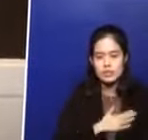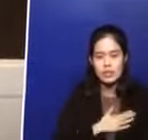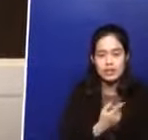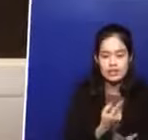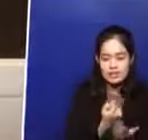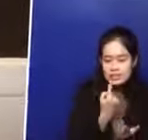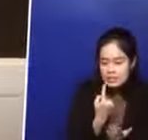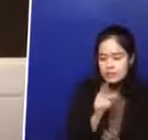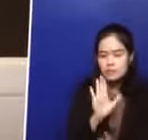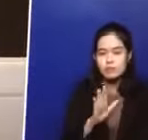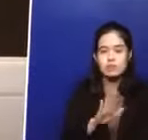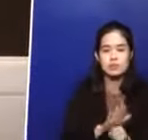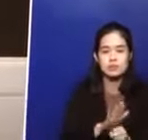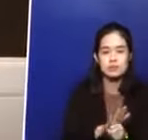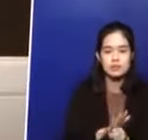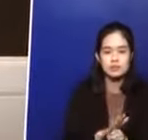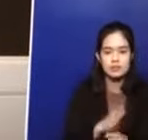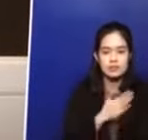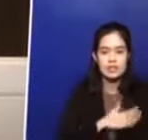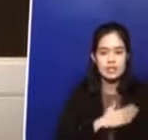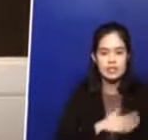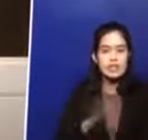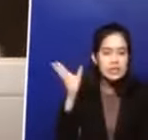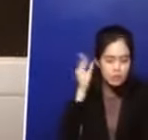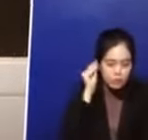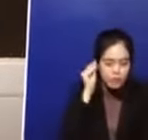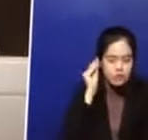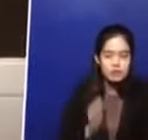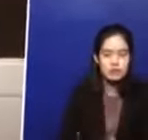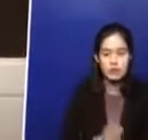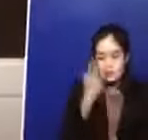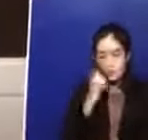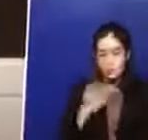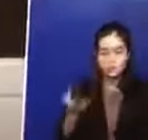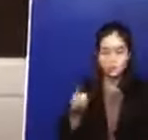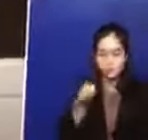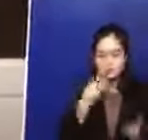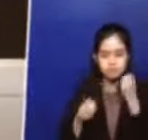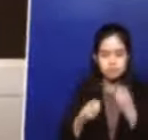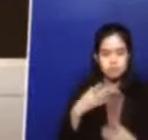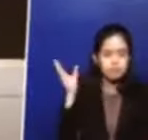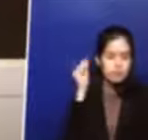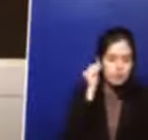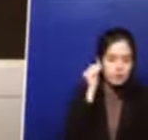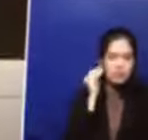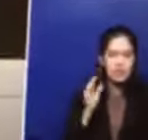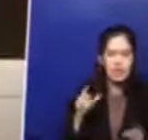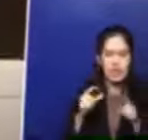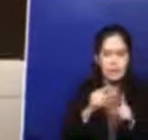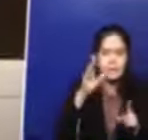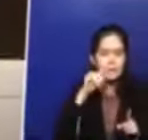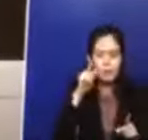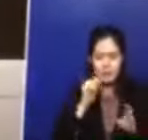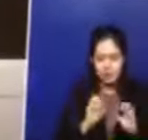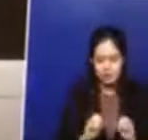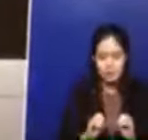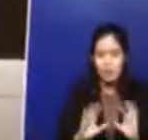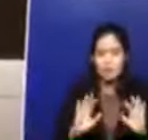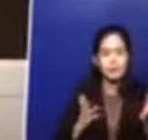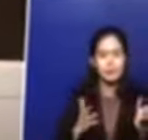นครับฟังก่อนนะครับพ่อผมก็เท่าที่ฟังดูก็บอกไม่มีว่าพ่อแม่ไม่สั่งสอนนะครับ